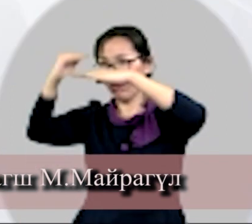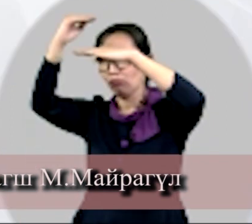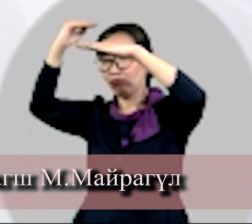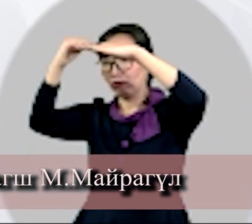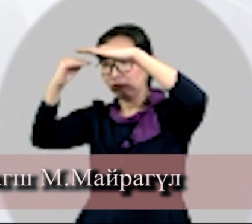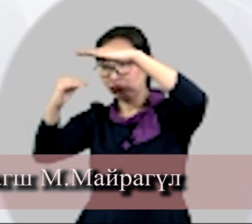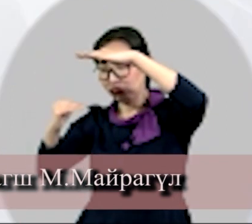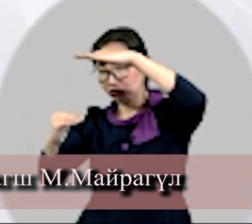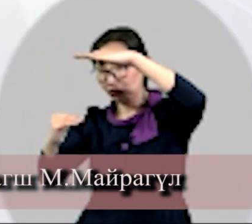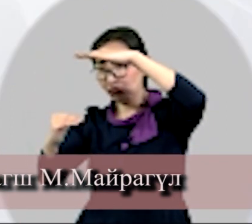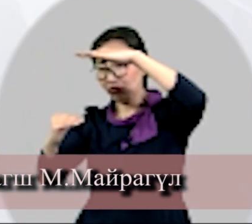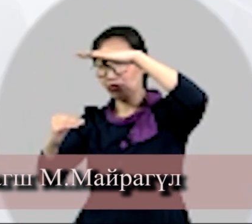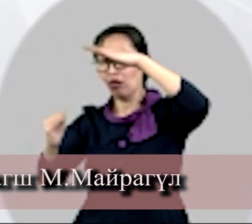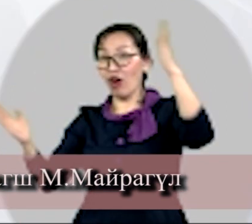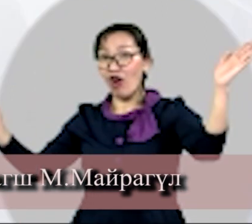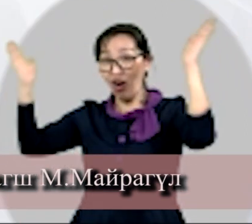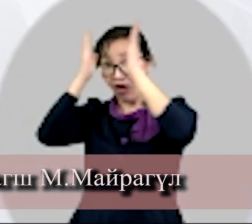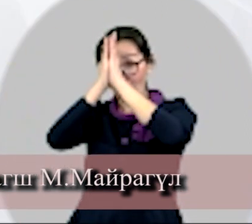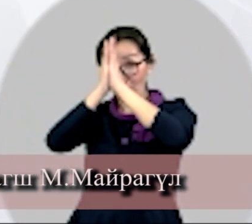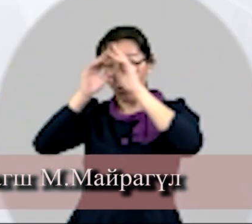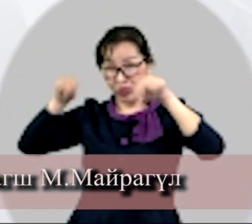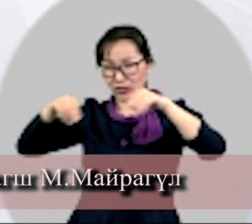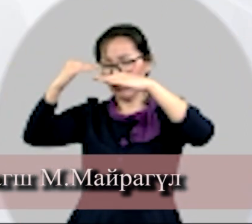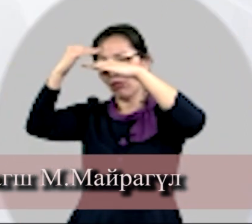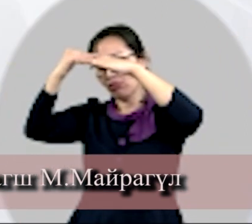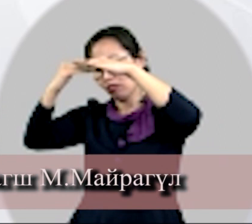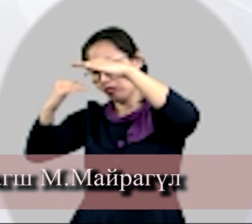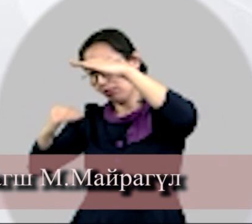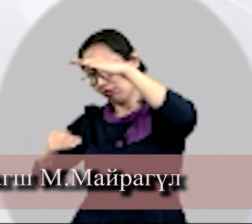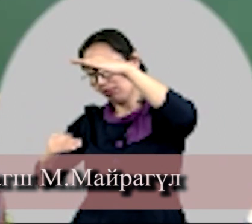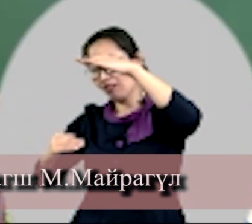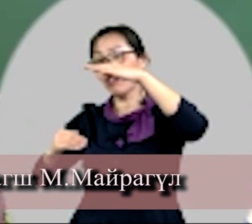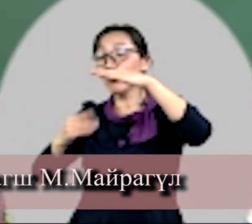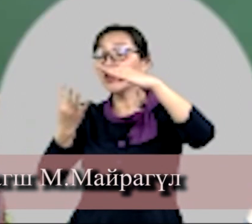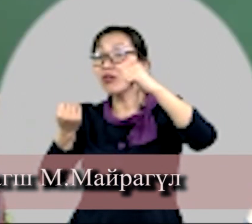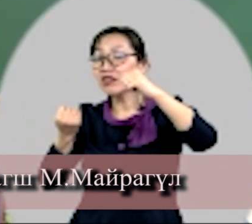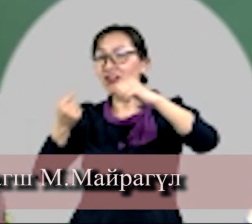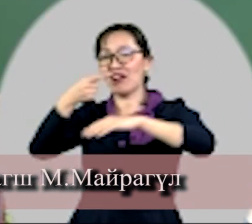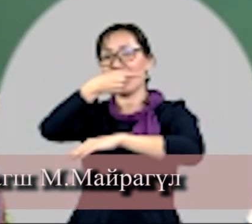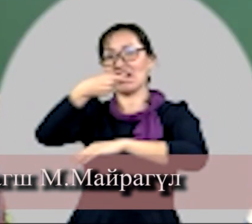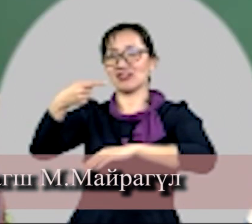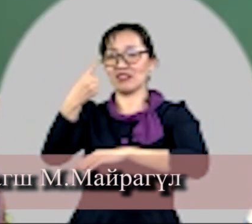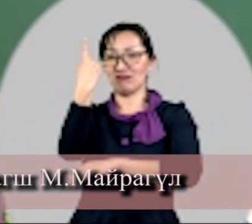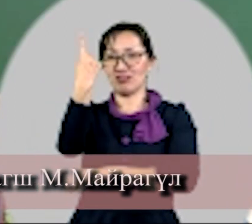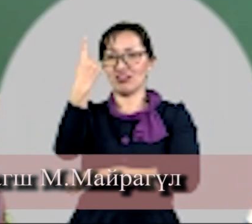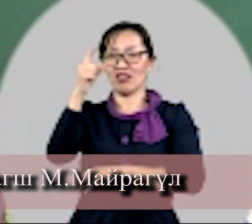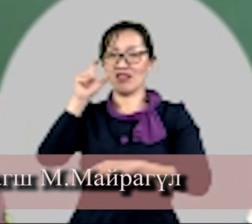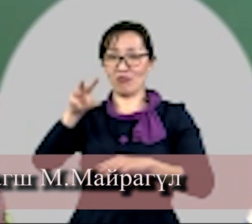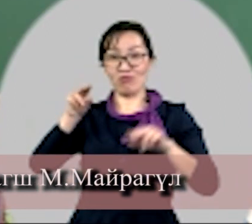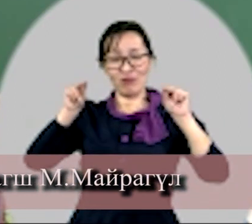Оқулықтағы кітаптарыңды қолға алып, 87-ші беттегі 356-шы тапсырманы алшыңдар.